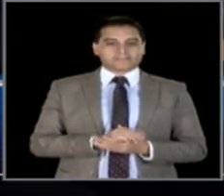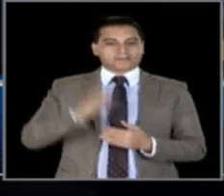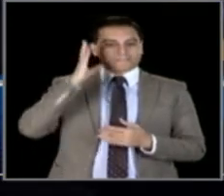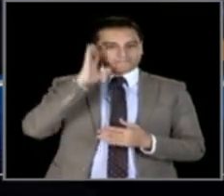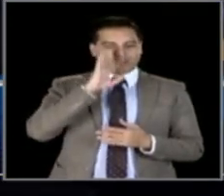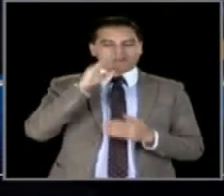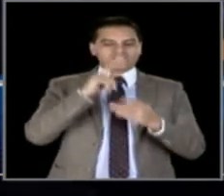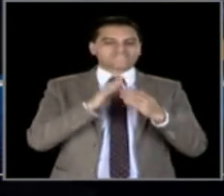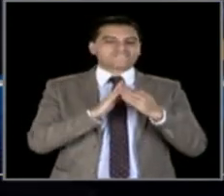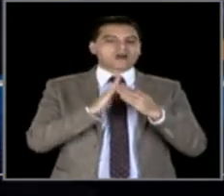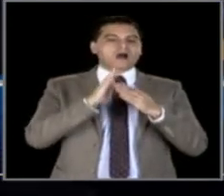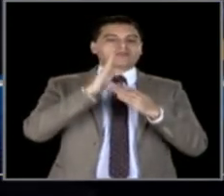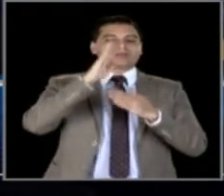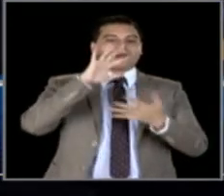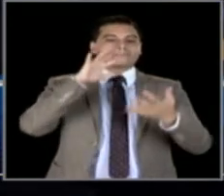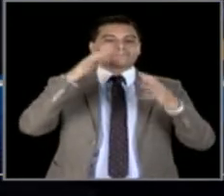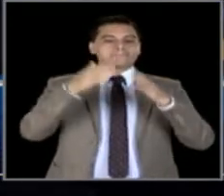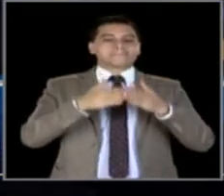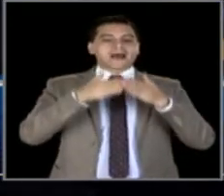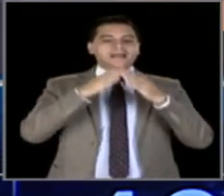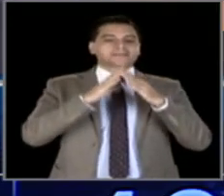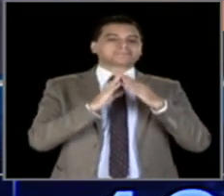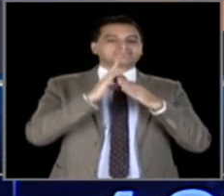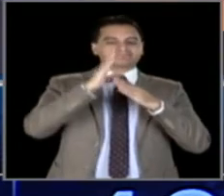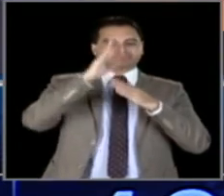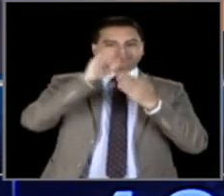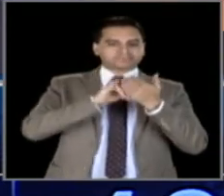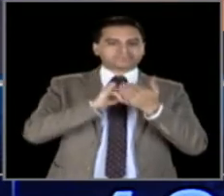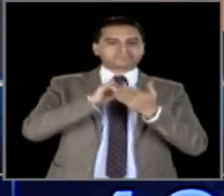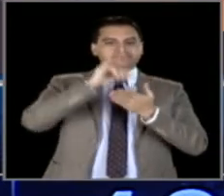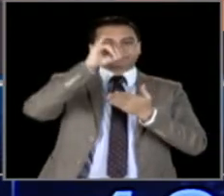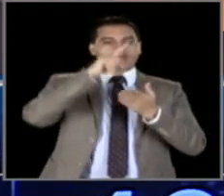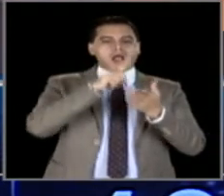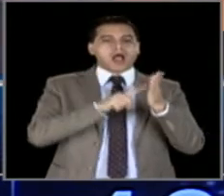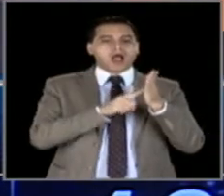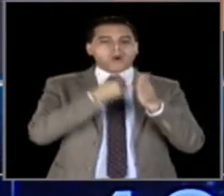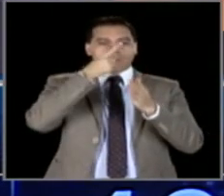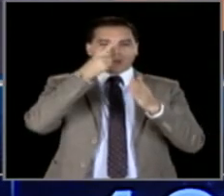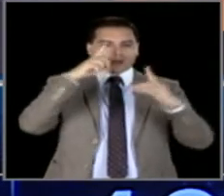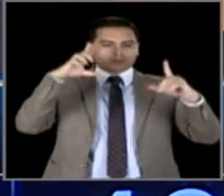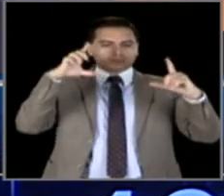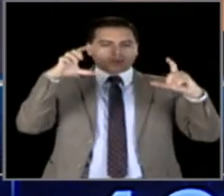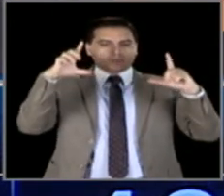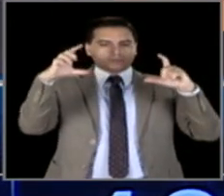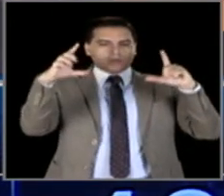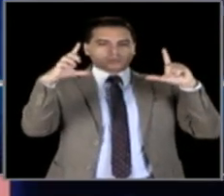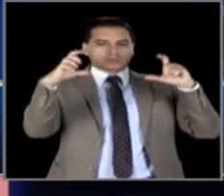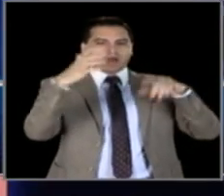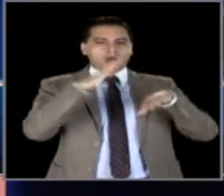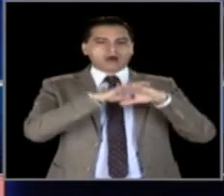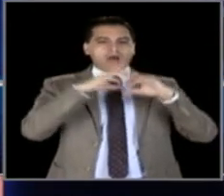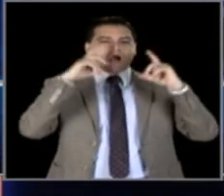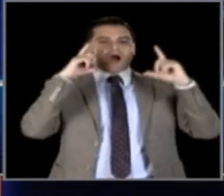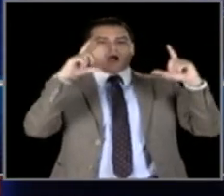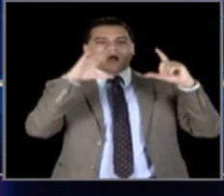مركبة فضاء سوفيتية هي الأولى التي تصور الجانب البعيد من القمر، فما